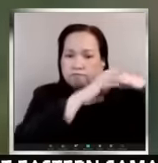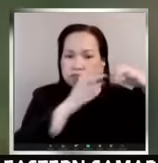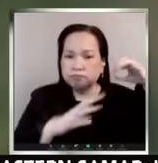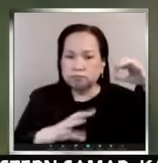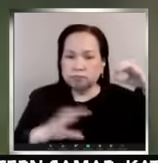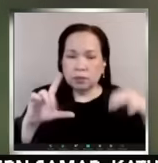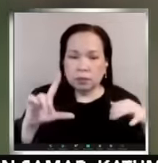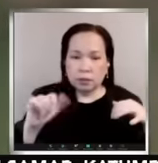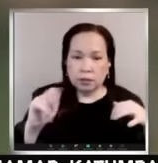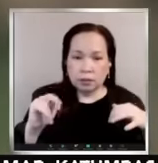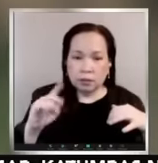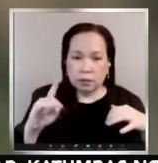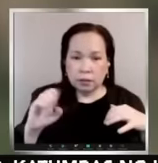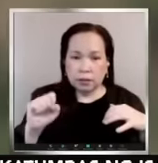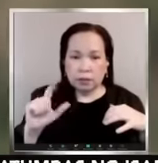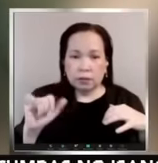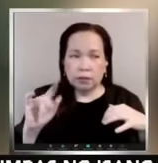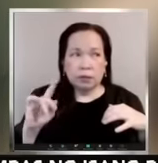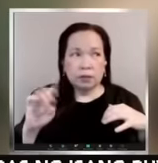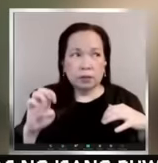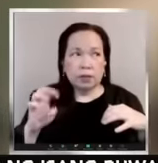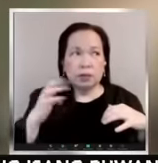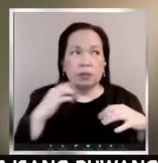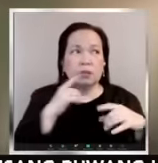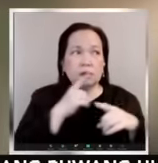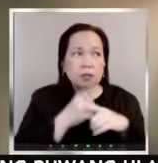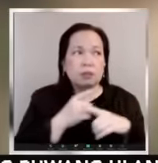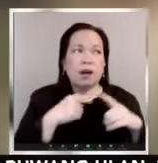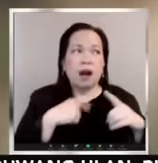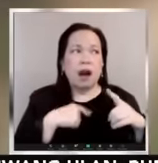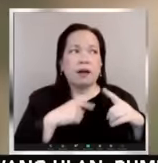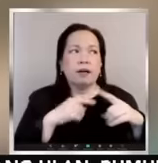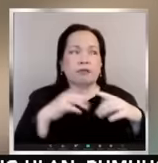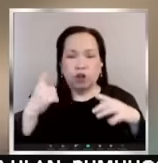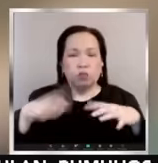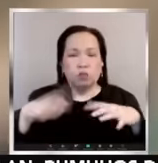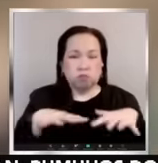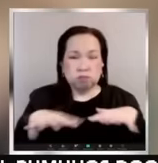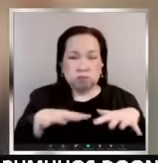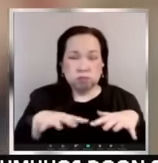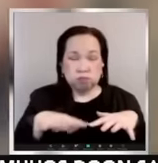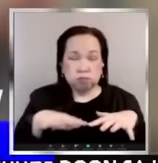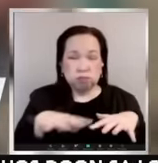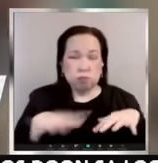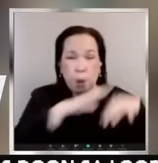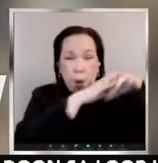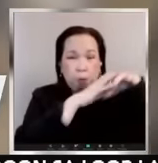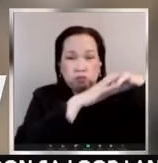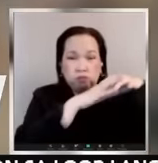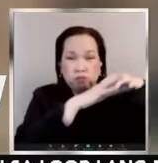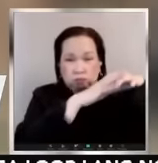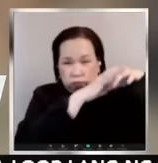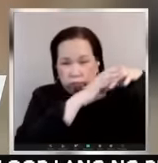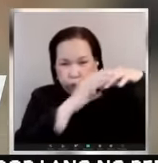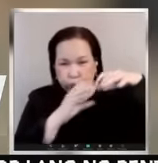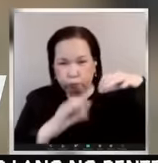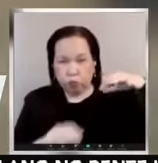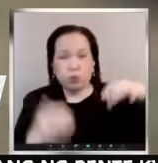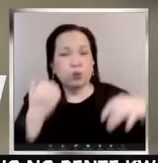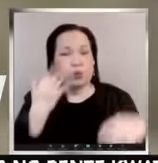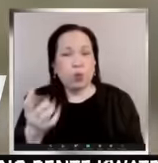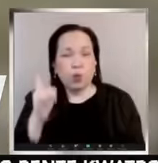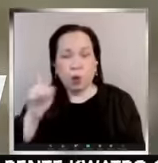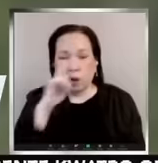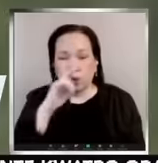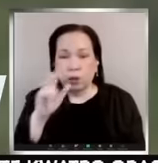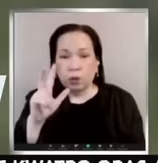yung lupa natin, especially if it's sloping. Yun yung magpuproduce ng landslide. Patay ang isang 32-anyos na ginang at kanyang 6 na taong